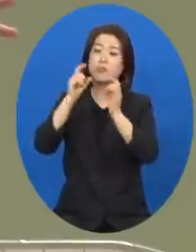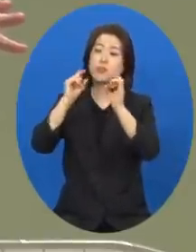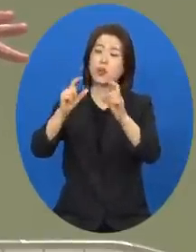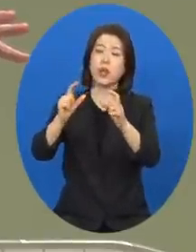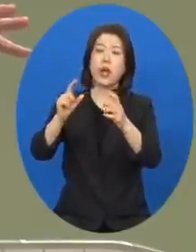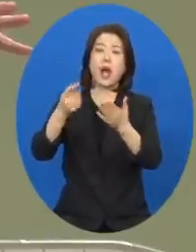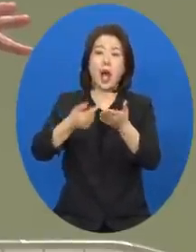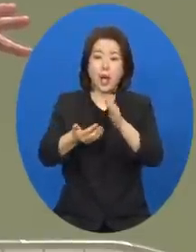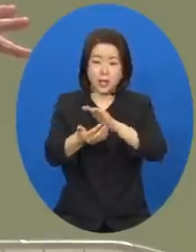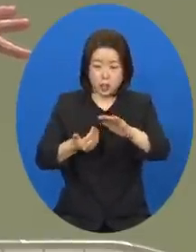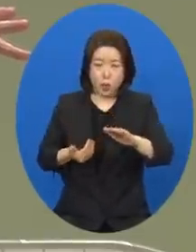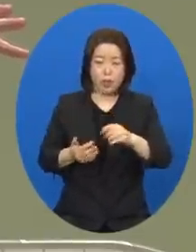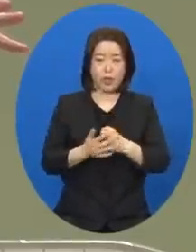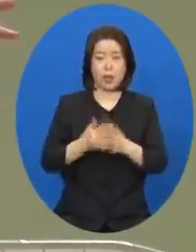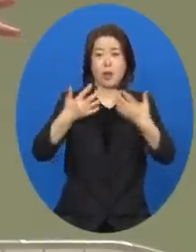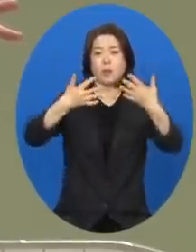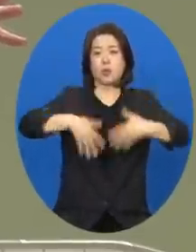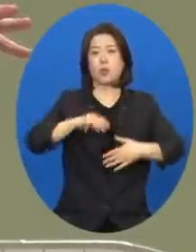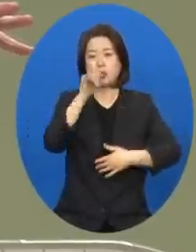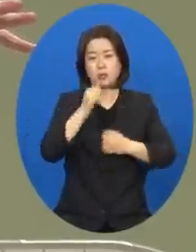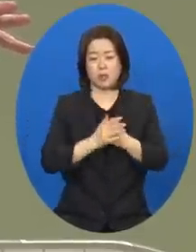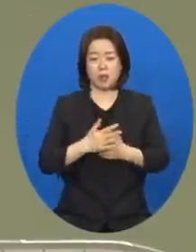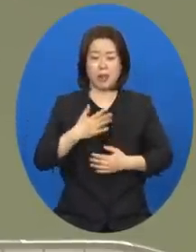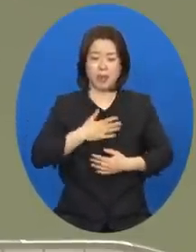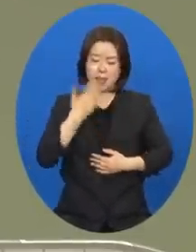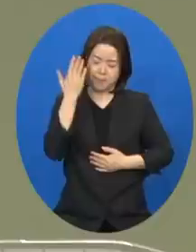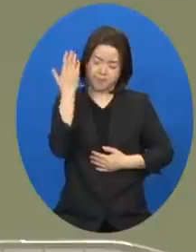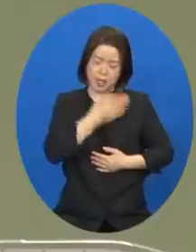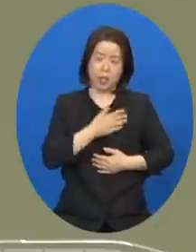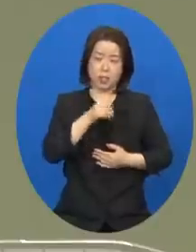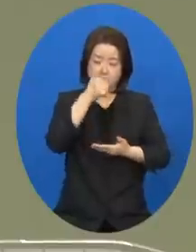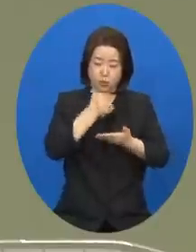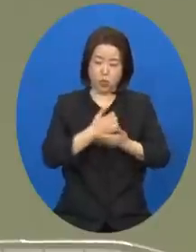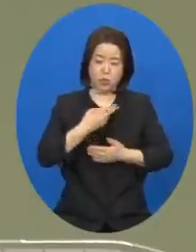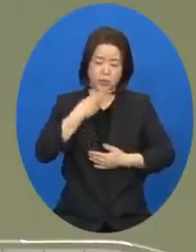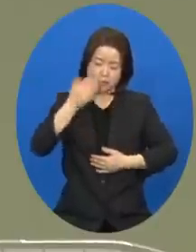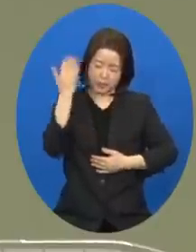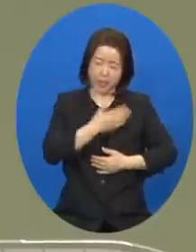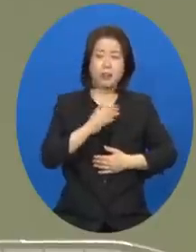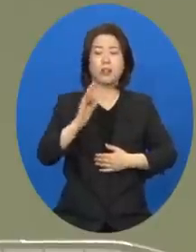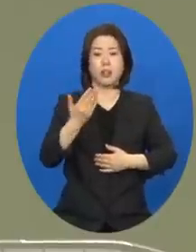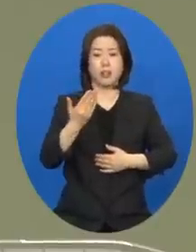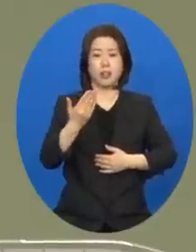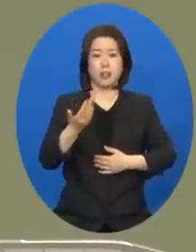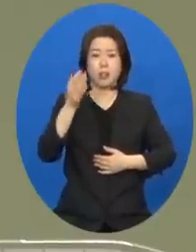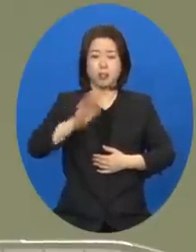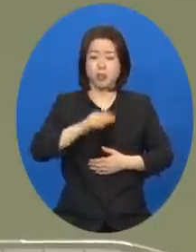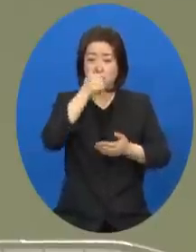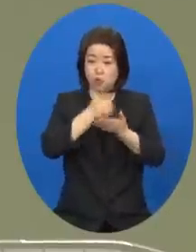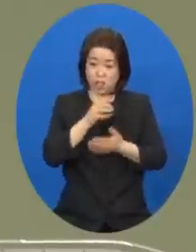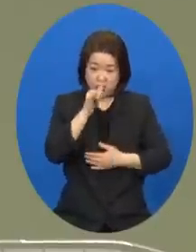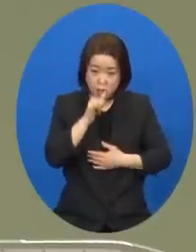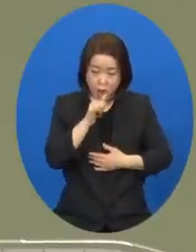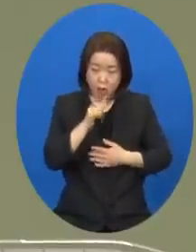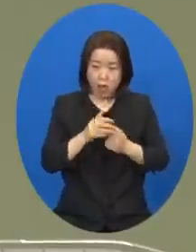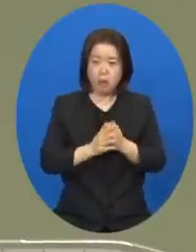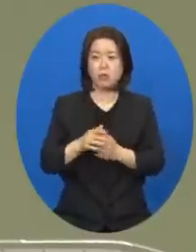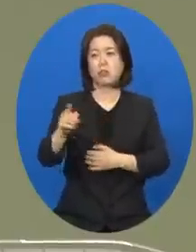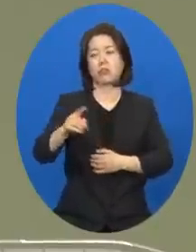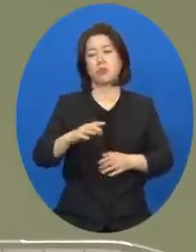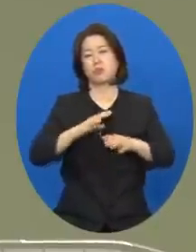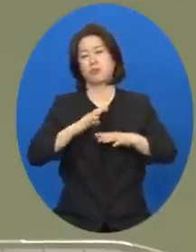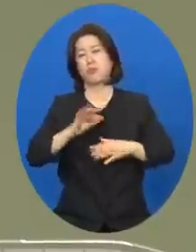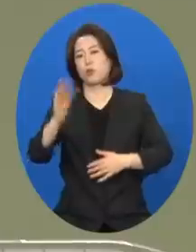반드시 전제가 있어요. 내가 죄가 없으면 그렇게 하라는 거예요. 죄가 있으면 그건 무서운 죄가